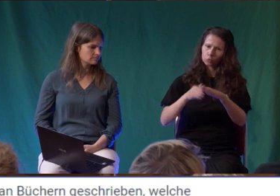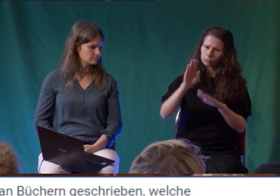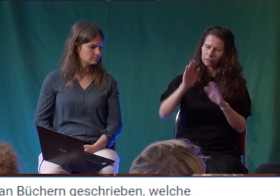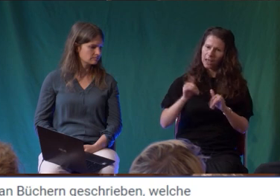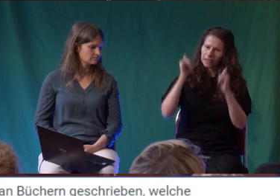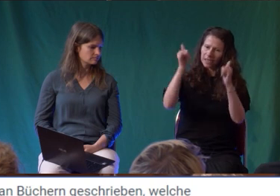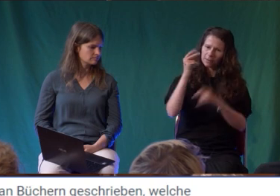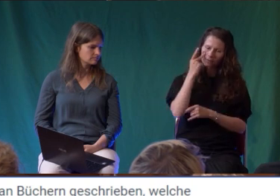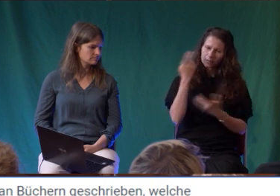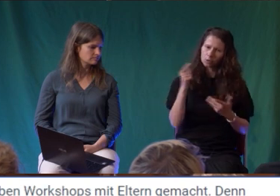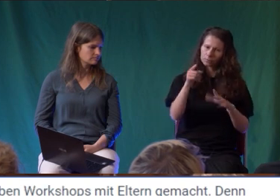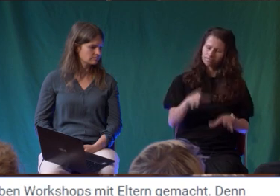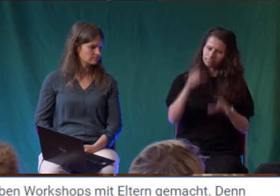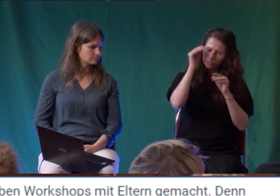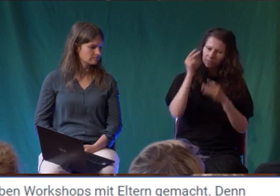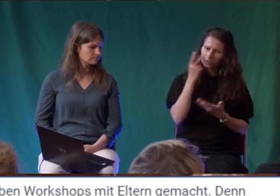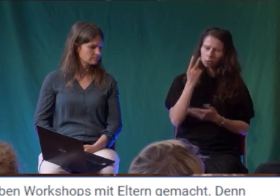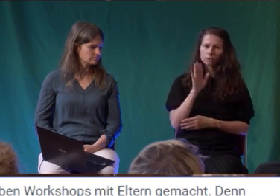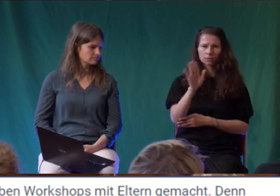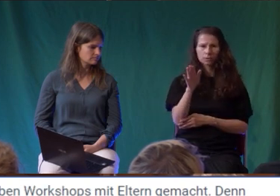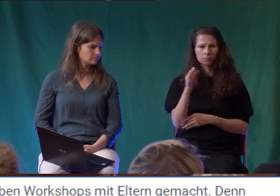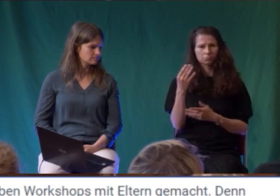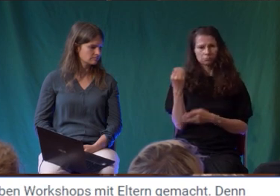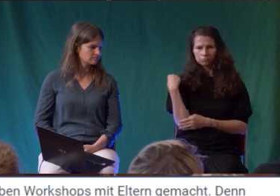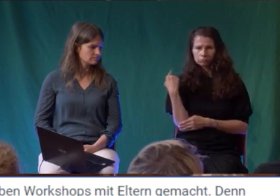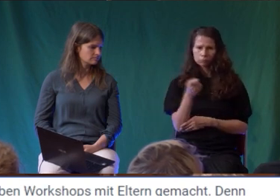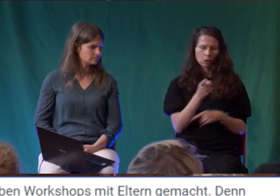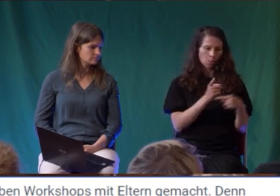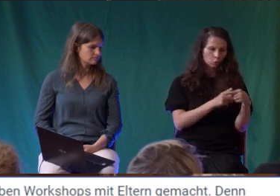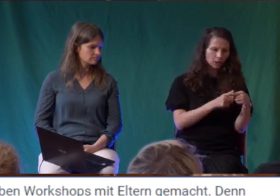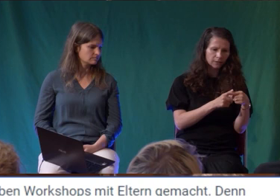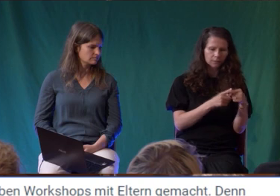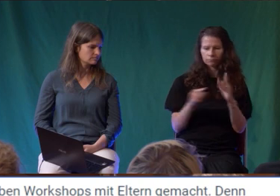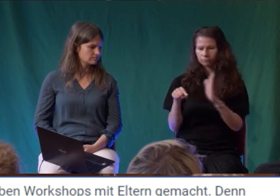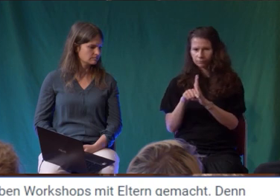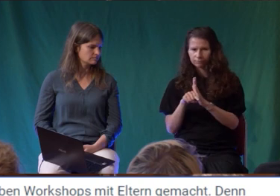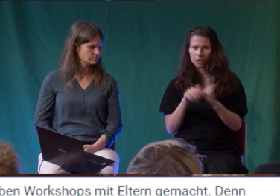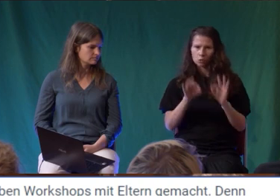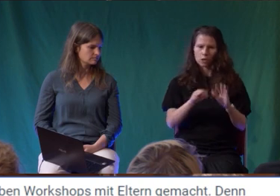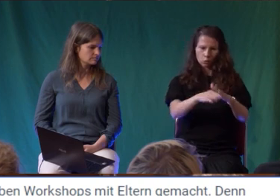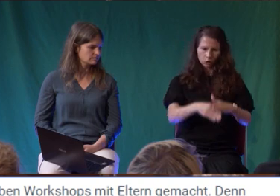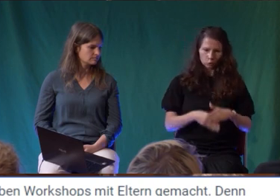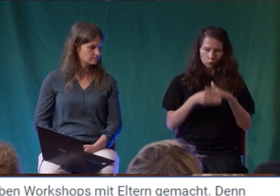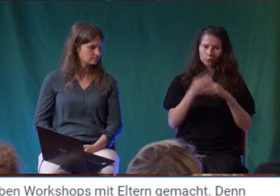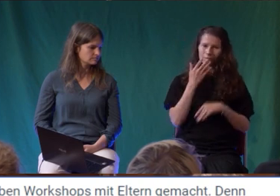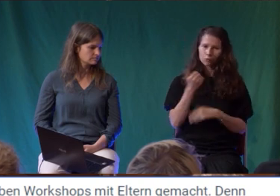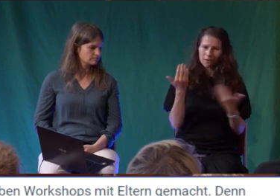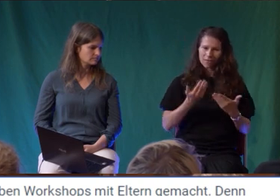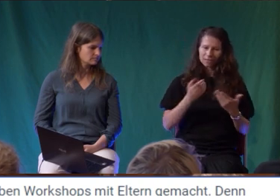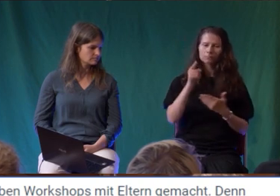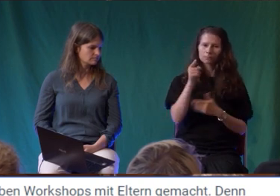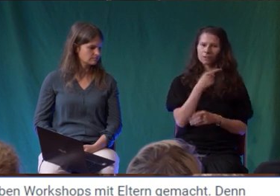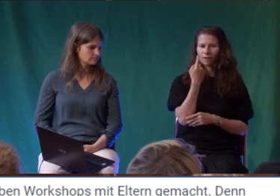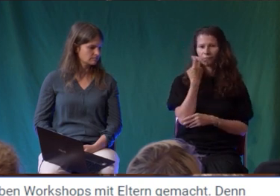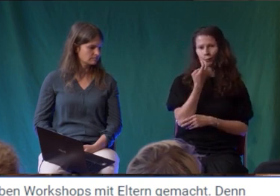Eltern sagen was Sie gut finden an Unterstützung und wie gute Unterstützung aussehen soll und das haben wir in Interviews versucht raus